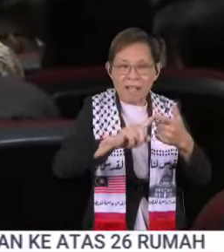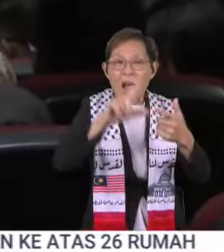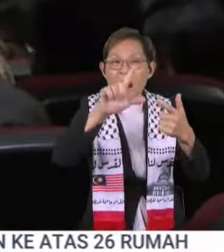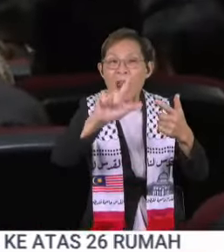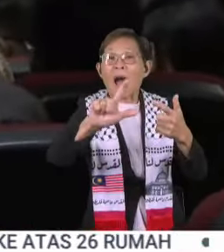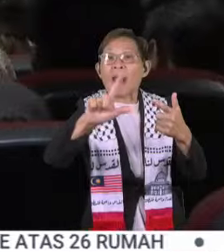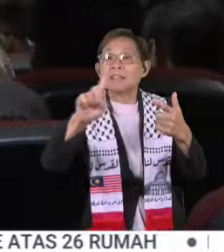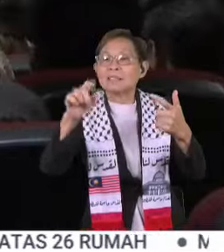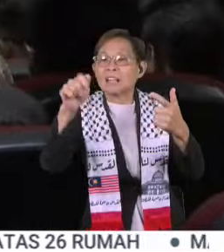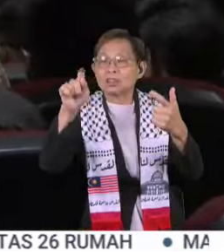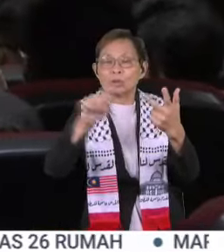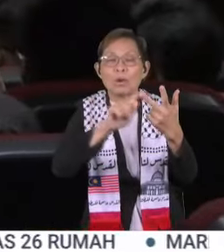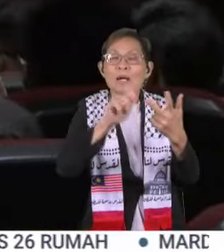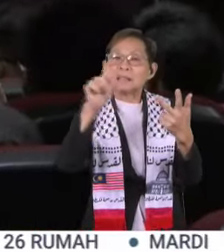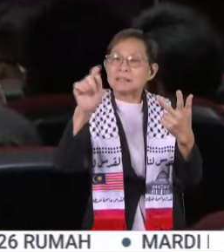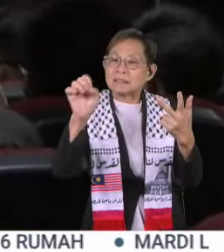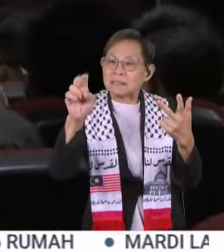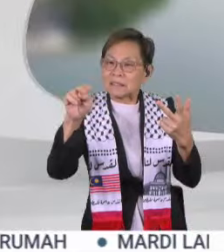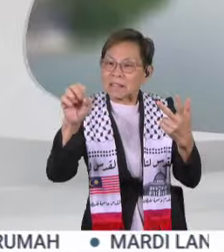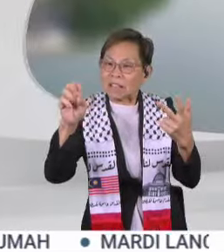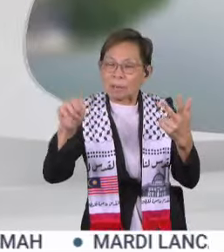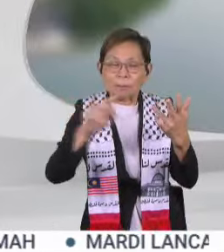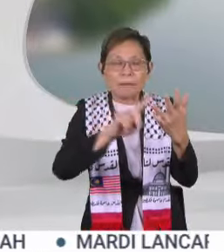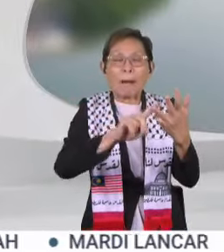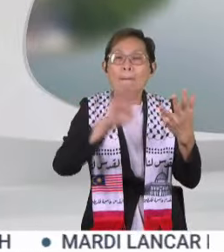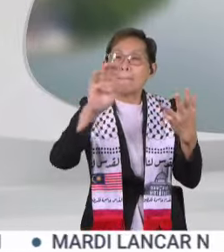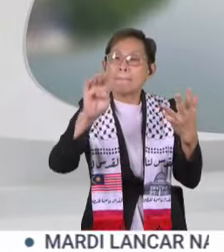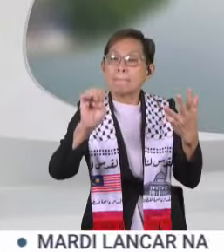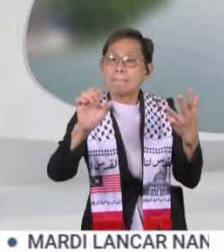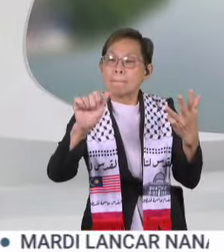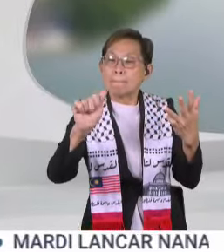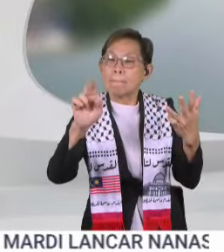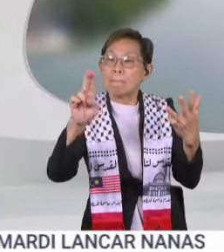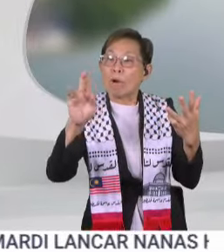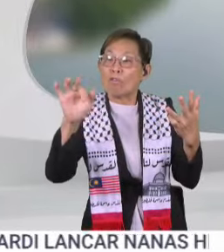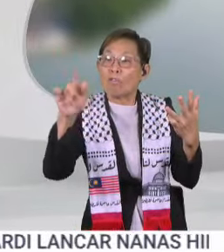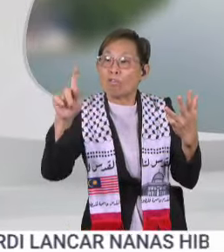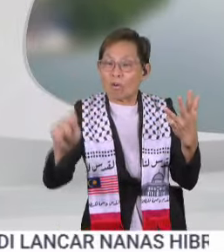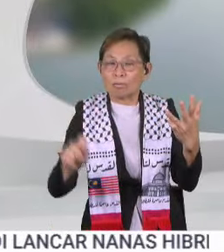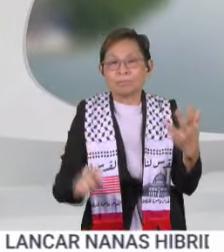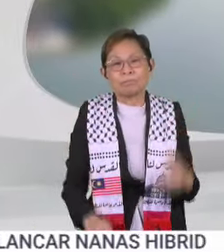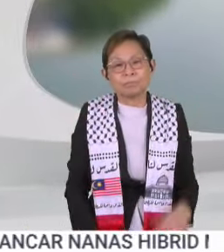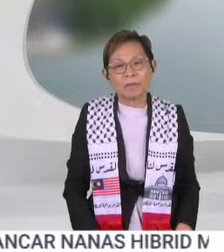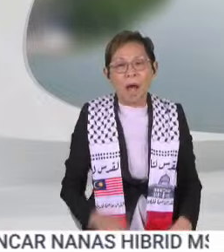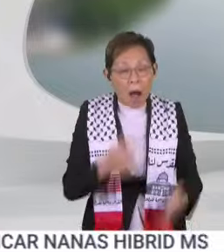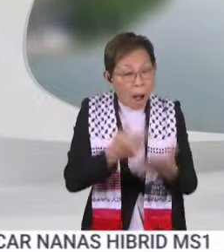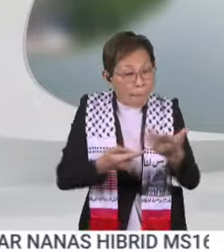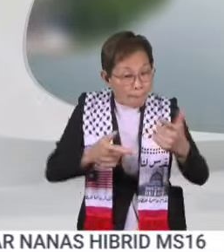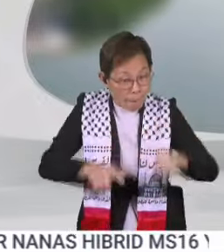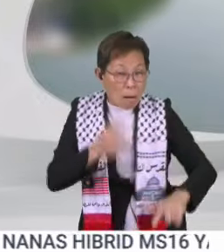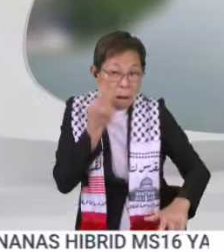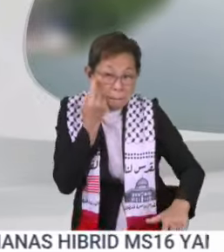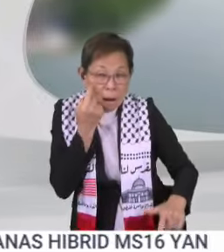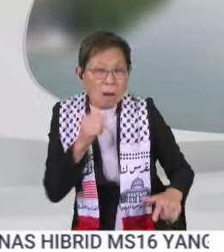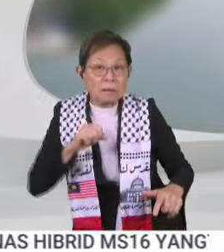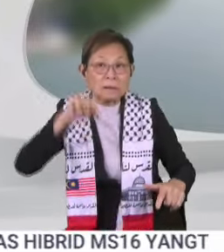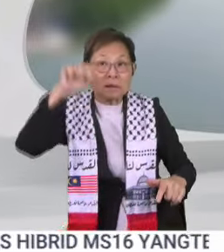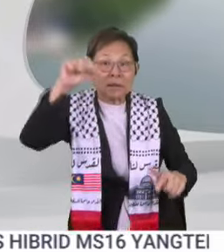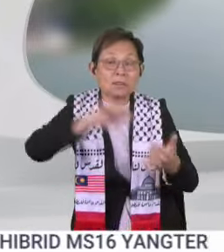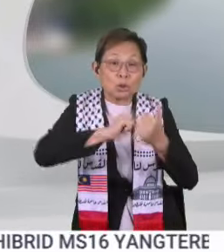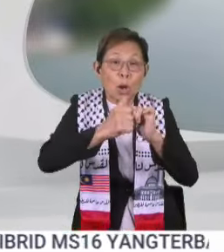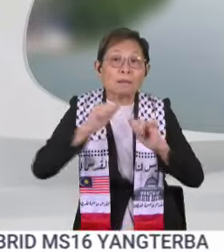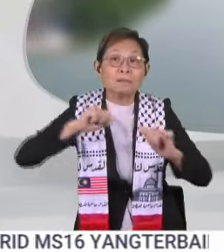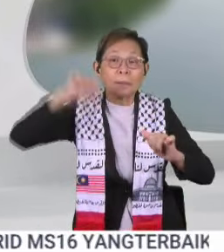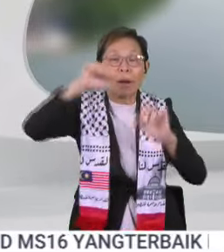lahad datuk tenem dan b perkembangan terkini sukan Sabah Saga 2023